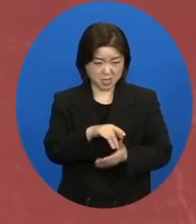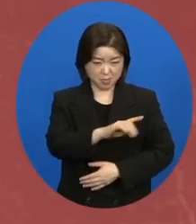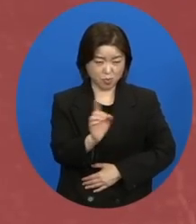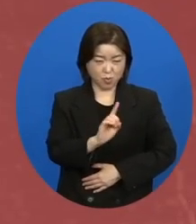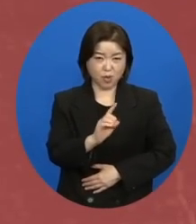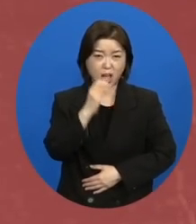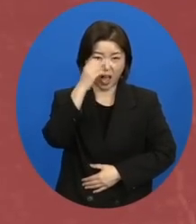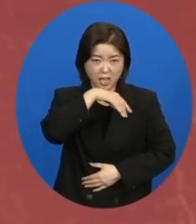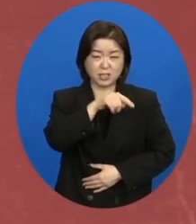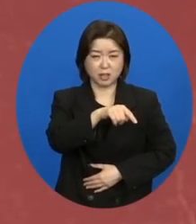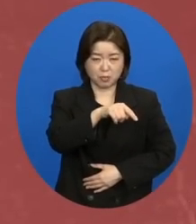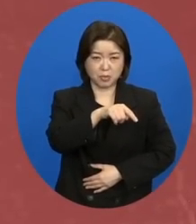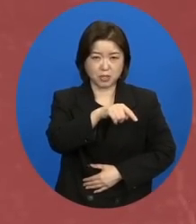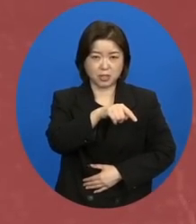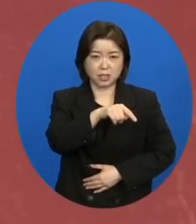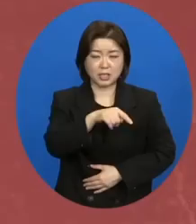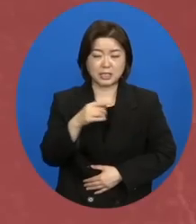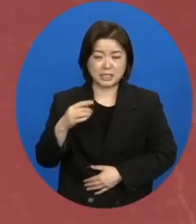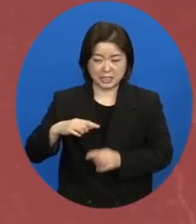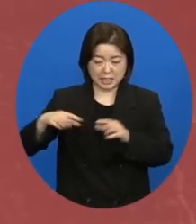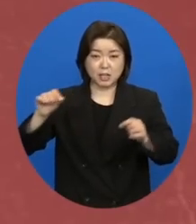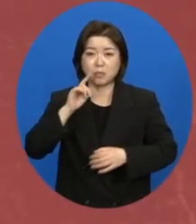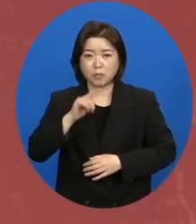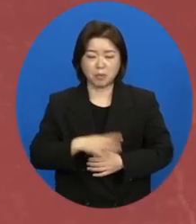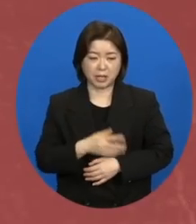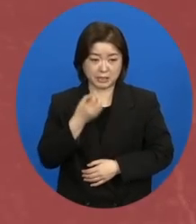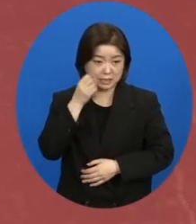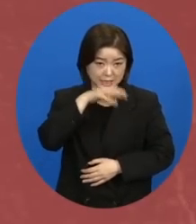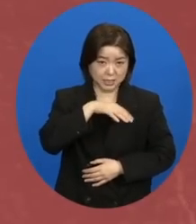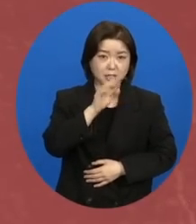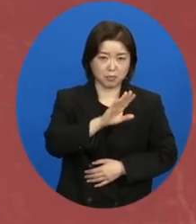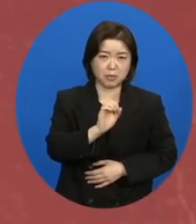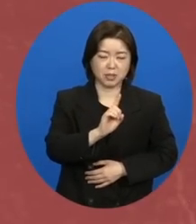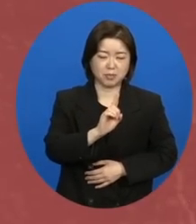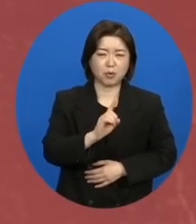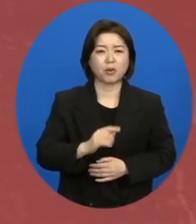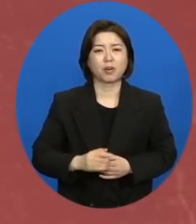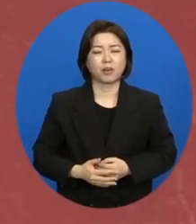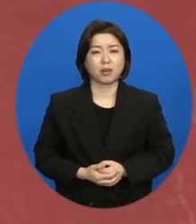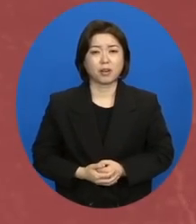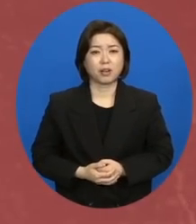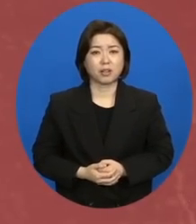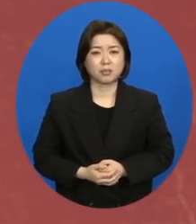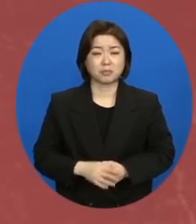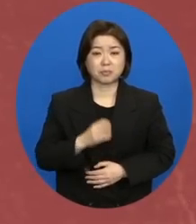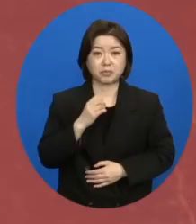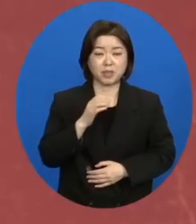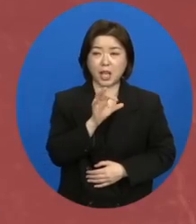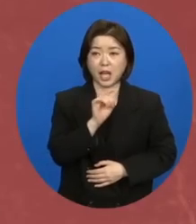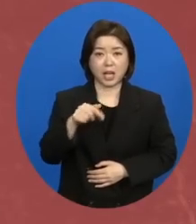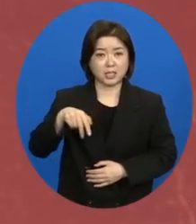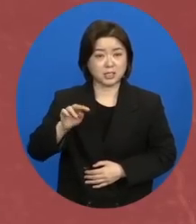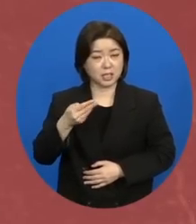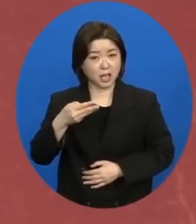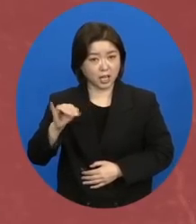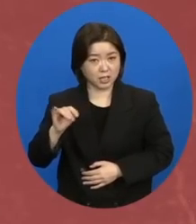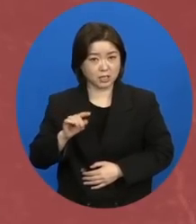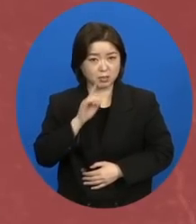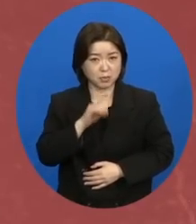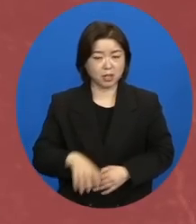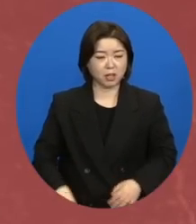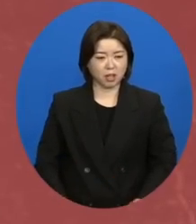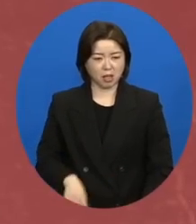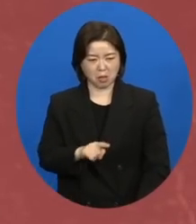이게 한국말이 아니고 일본어의 아싸리, 아싸리하다 이렇게 할 때 아싸리가 뭔지 알죠? 아, 그 사람